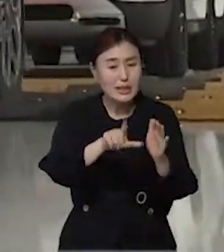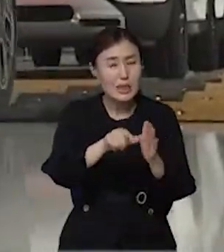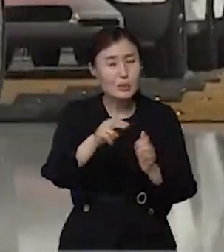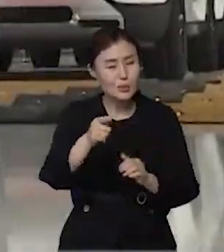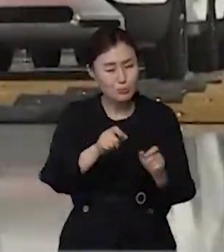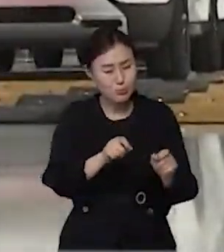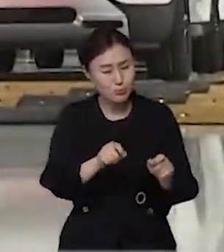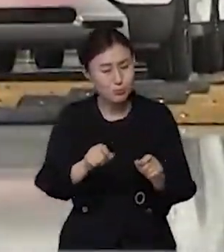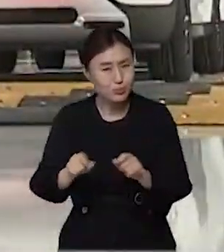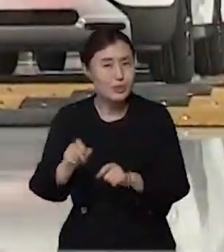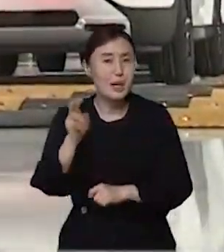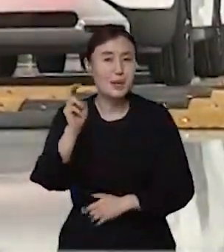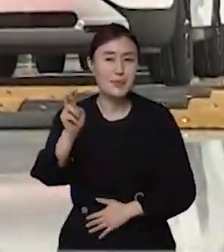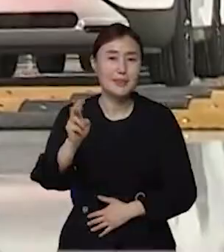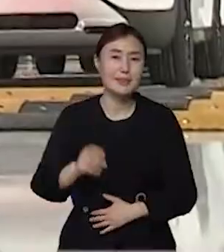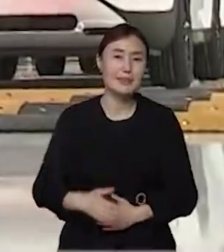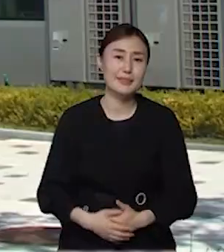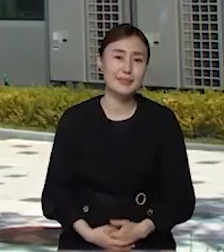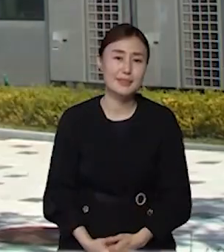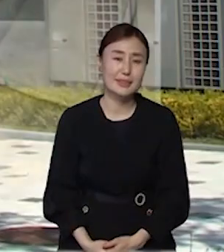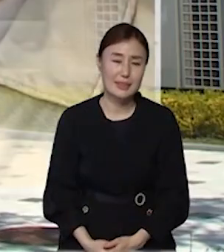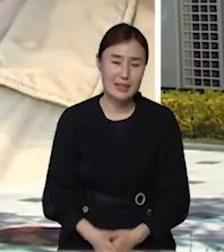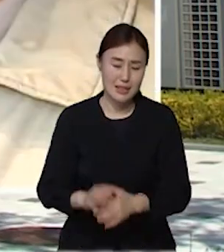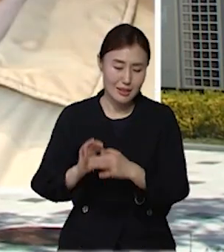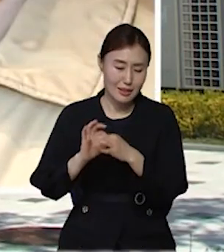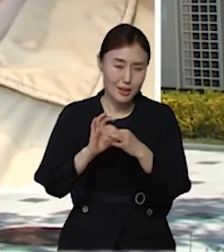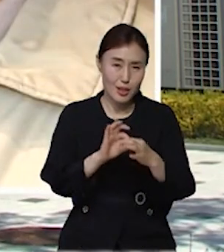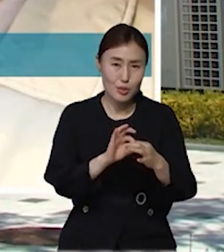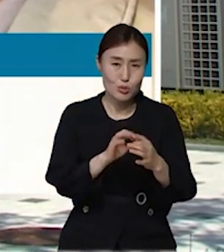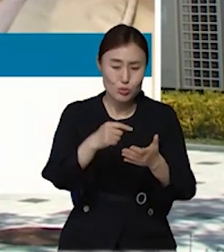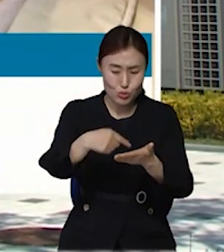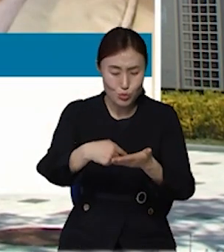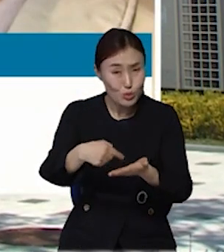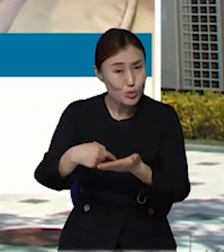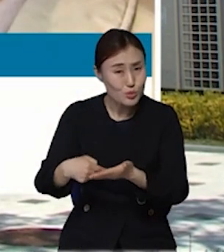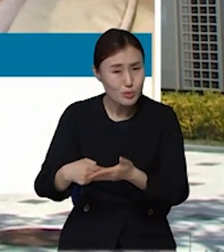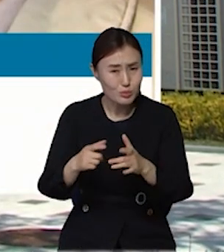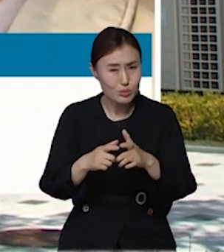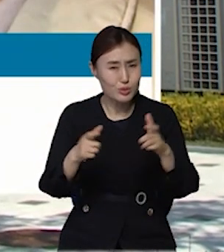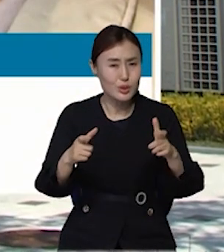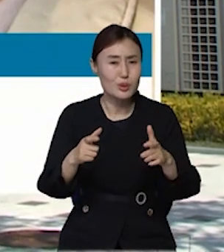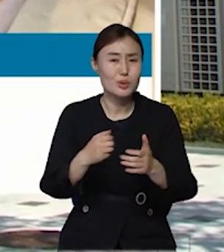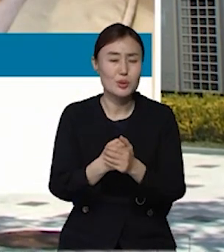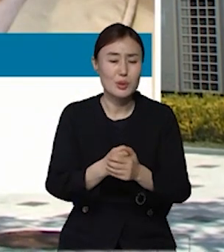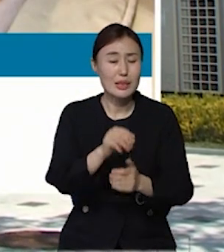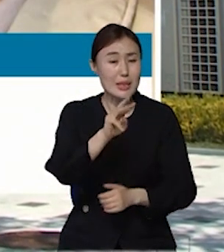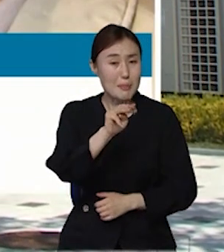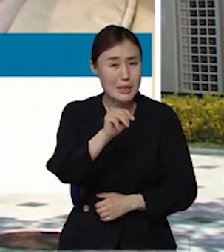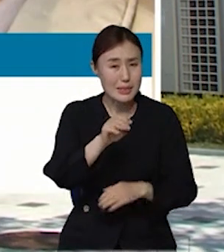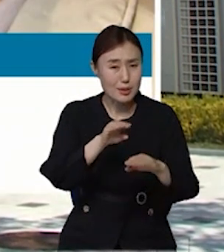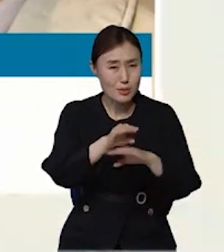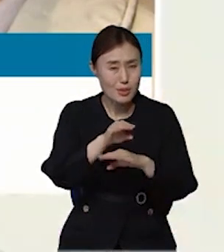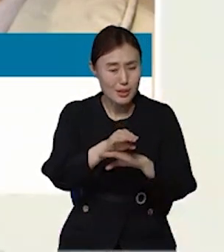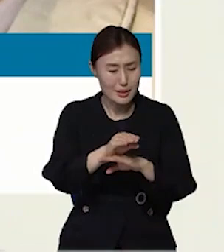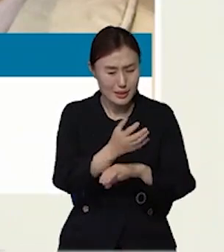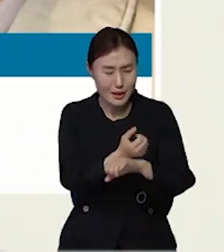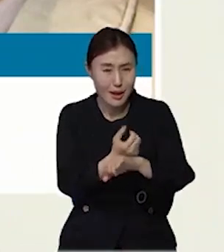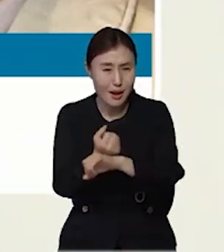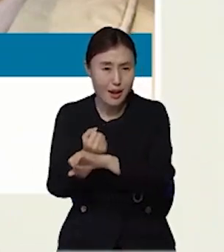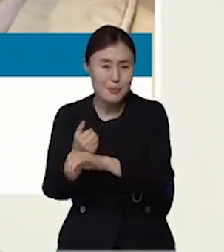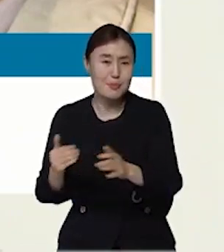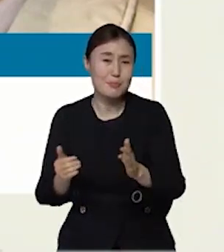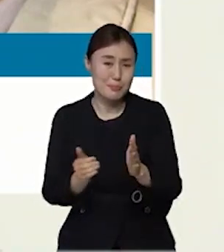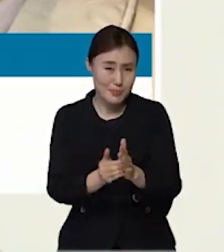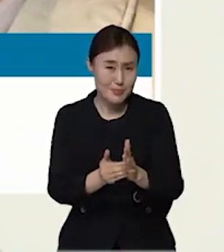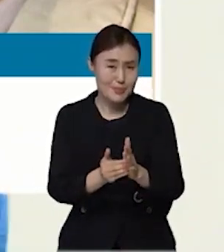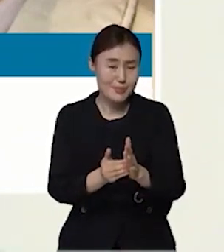늦춰질 가능성이 큽니다. 지금 계속 주문이 늘어나고 있고 3만 대를 넘게 이렇게 계약이 되고